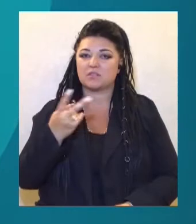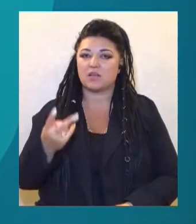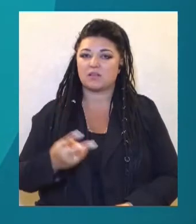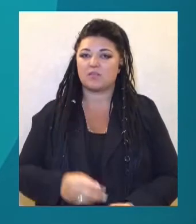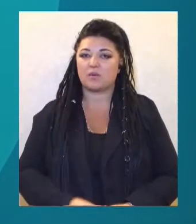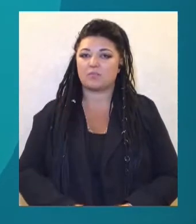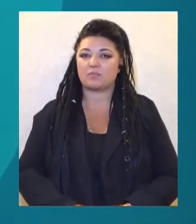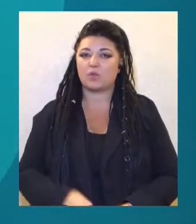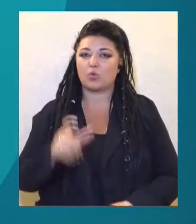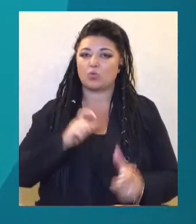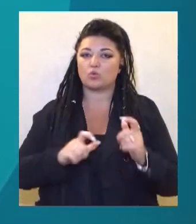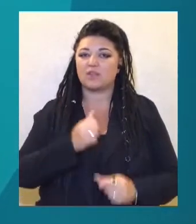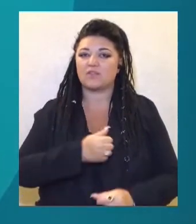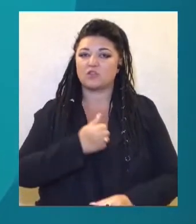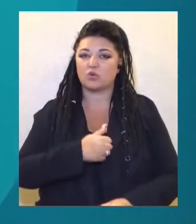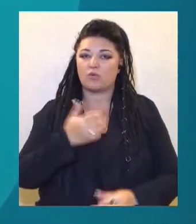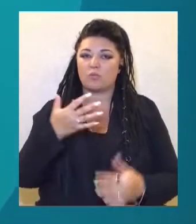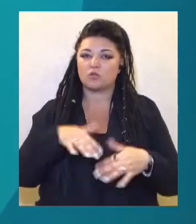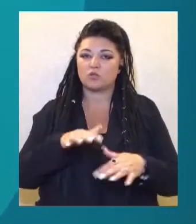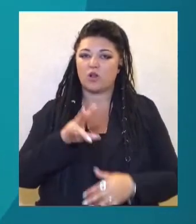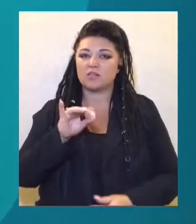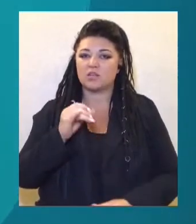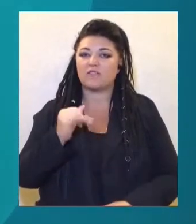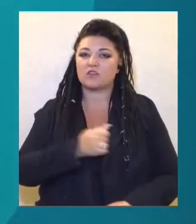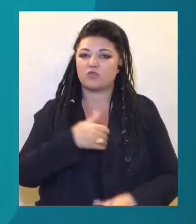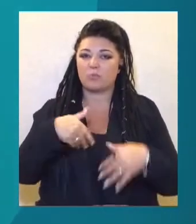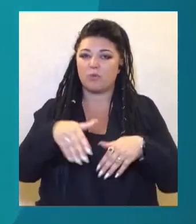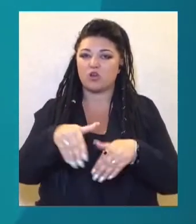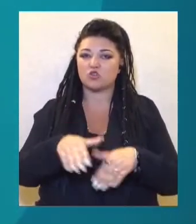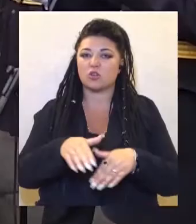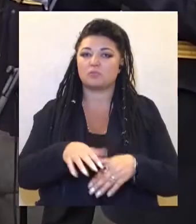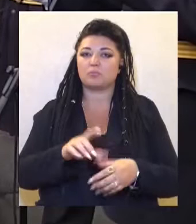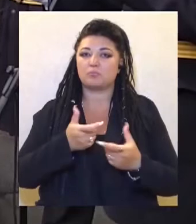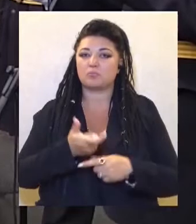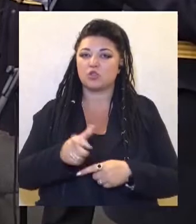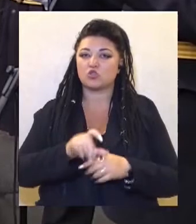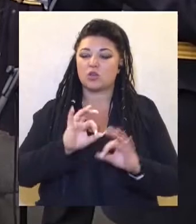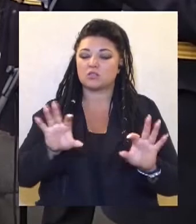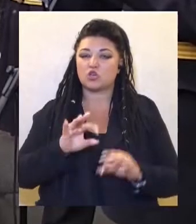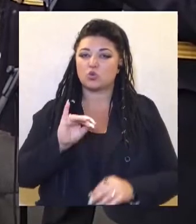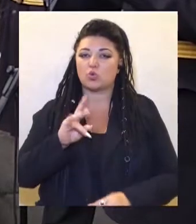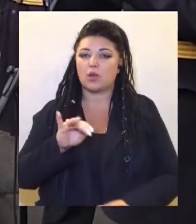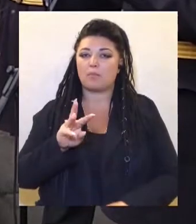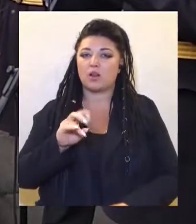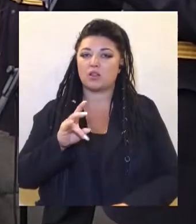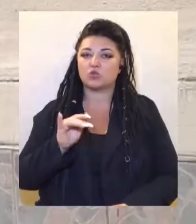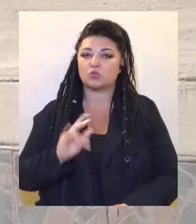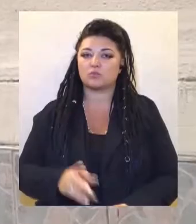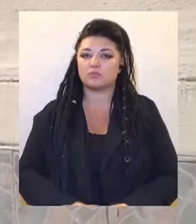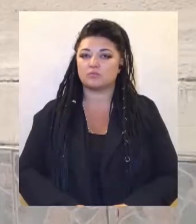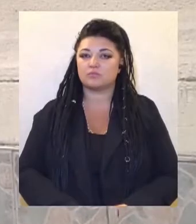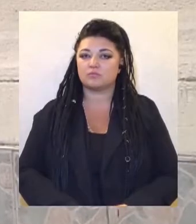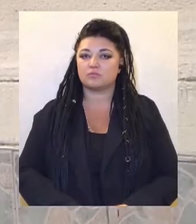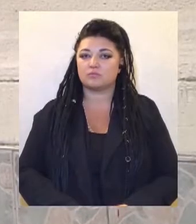курсанти військово-морського ліцею та місцеві мешканці. Більше розкаже Юлія Мельничук. Об 11-й годині біля меморіальної